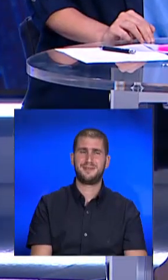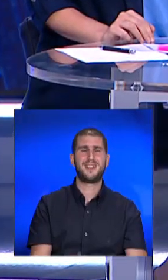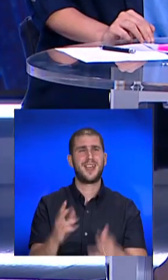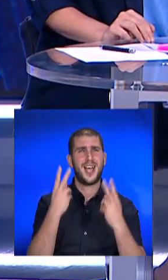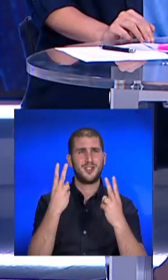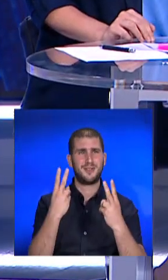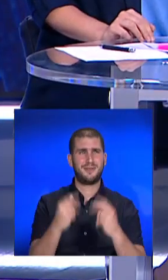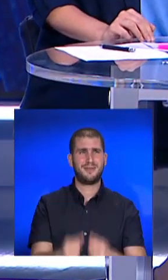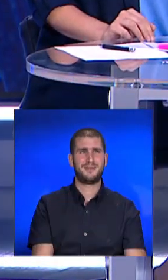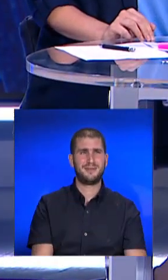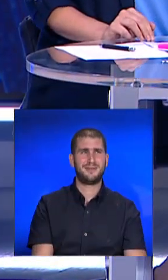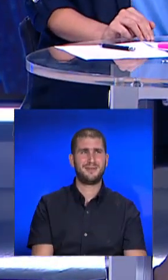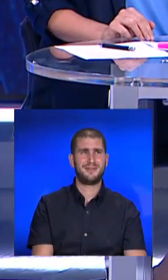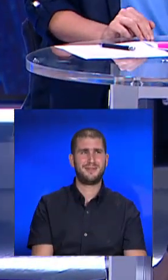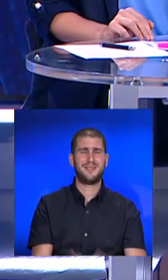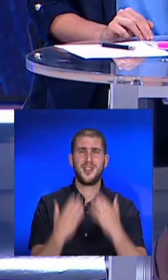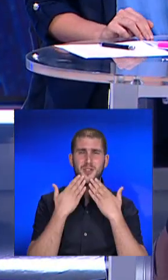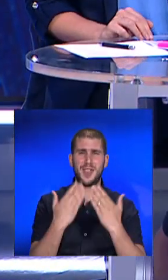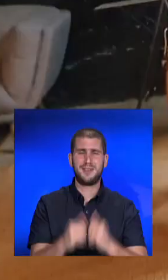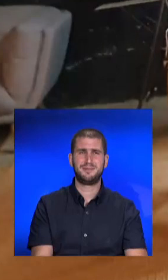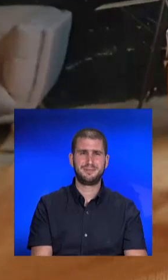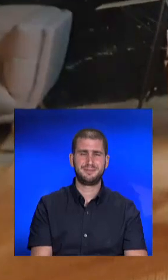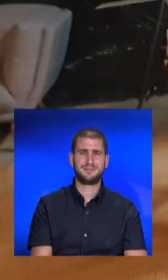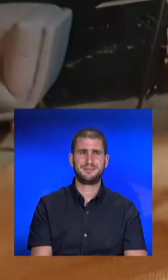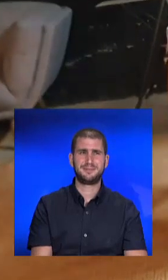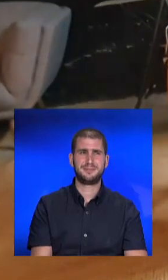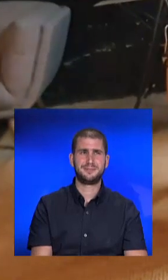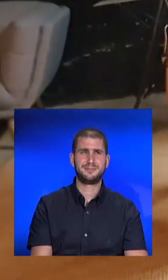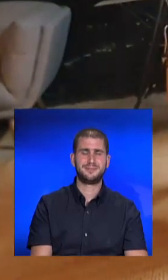אוקיי. תודה.